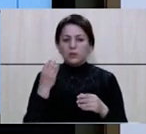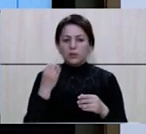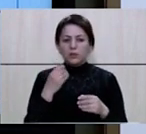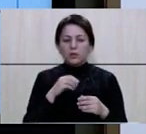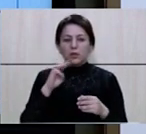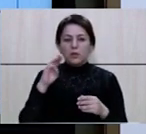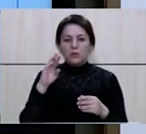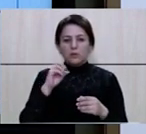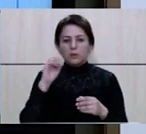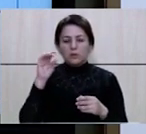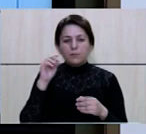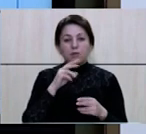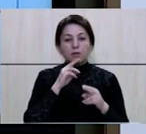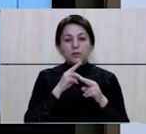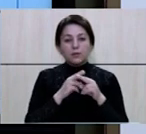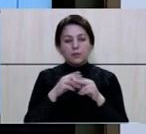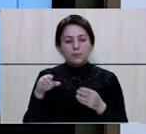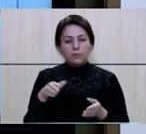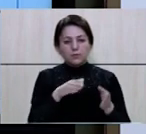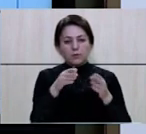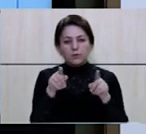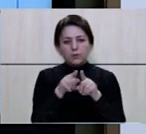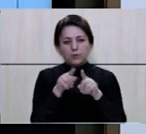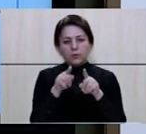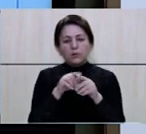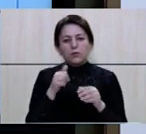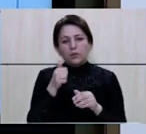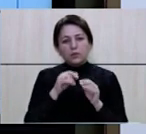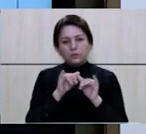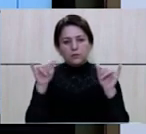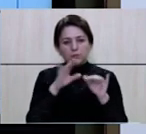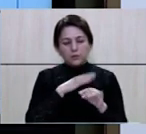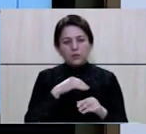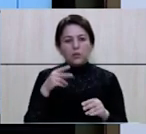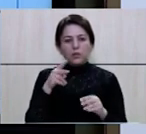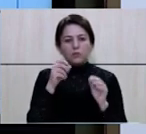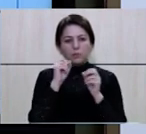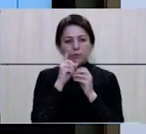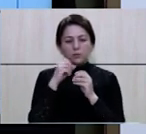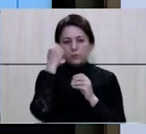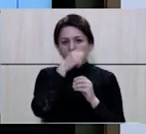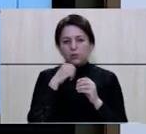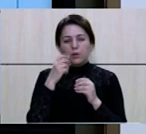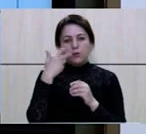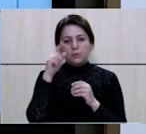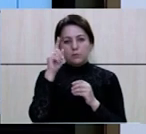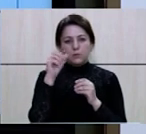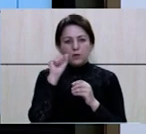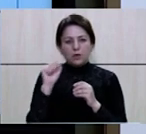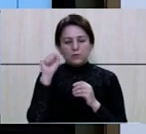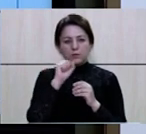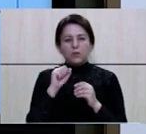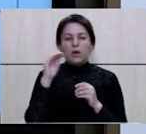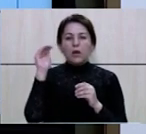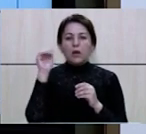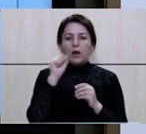temir yo'l ham yaxshi yo'lga qo'yilgan. 2011 yil 30-avgustdan boshlab Afrosiyob